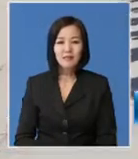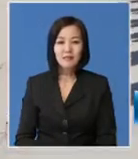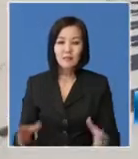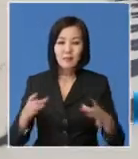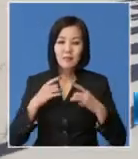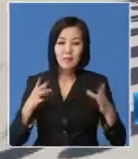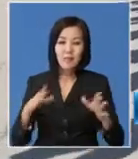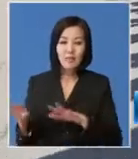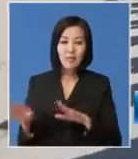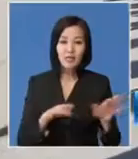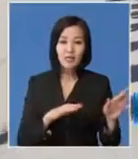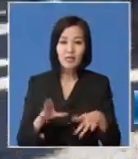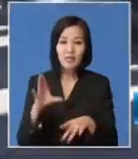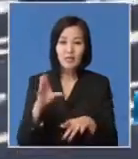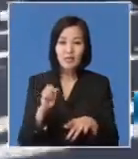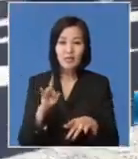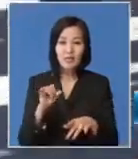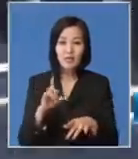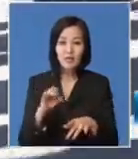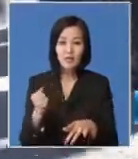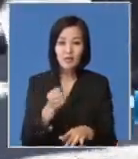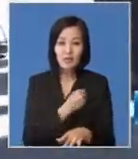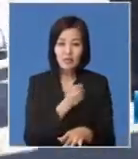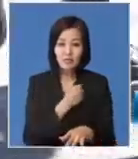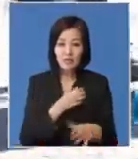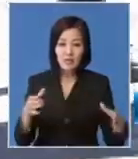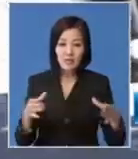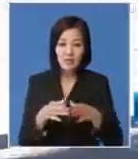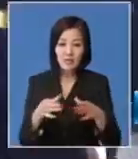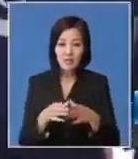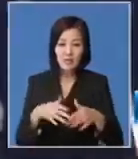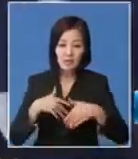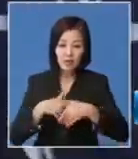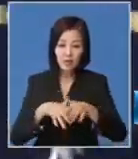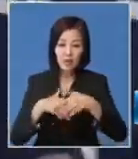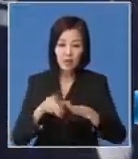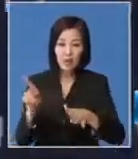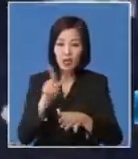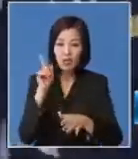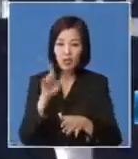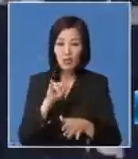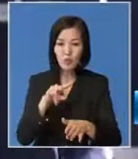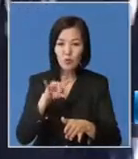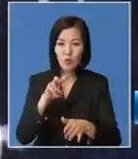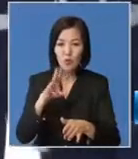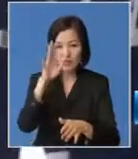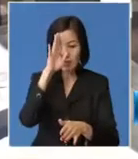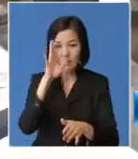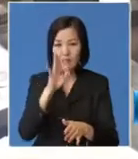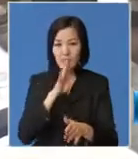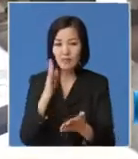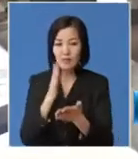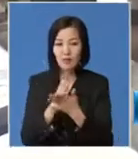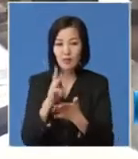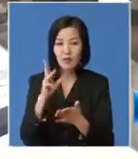Мерекелік шарада дәстүр бойынша Сарыөзек гарнизонының жауынгерлері сап түзеп әскери шеру өткізді. Арасына жас ұландар да болды. Олар Бақытжан Ертаев атындағы